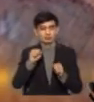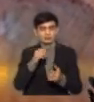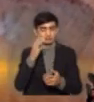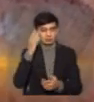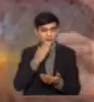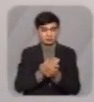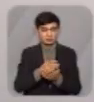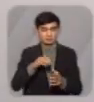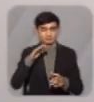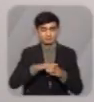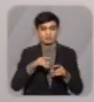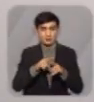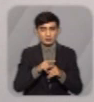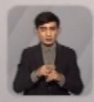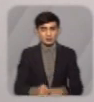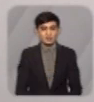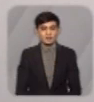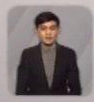резонанса.